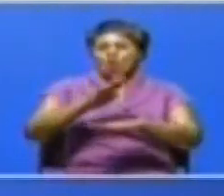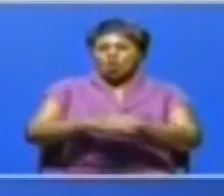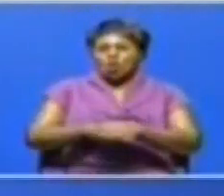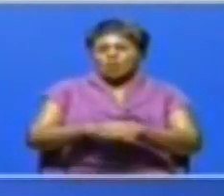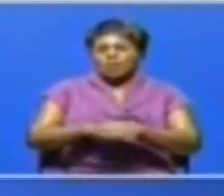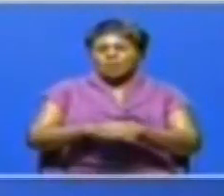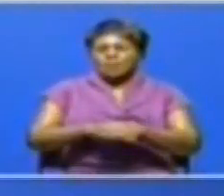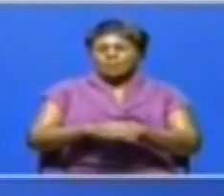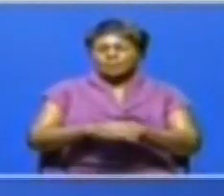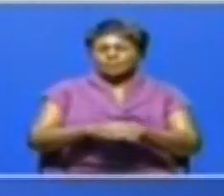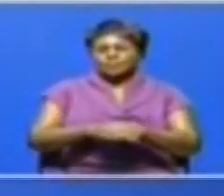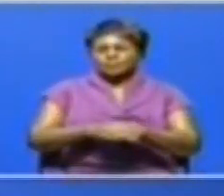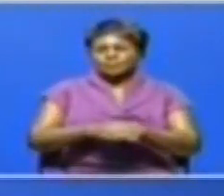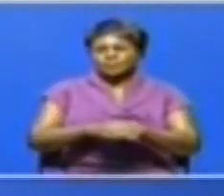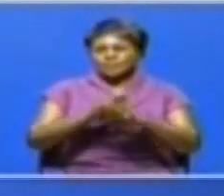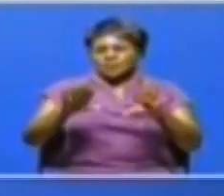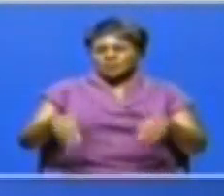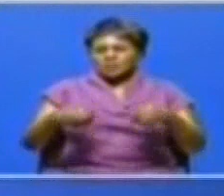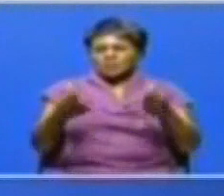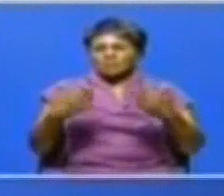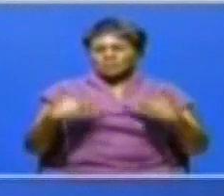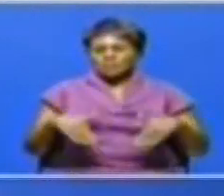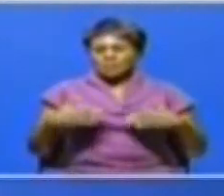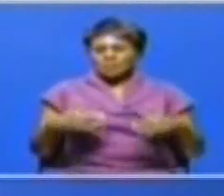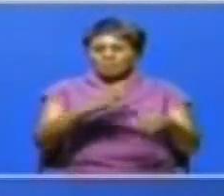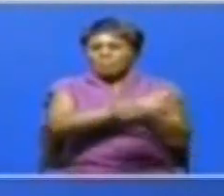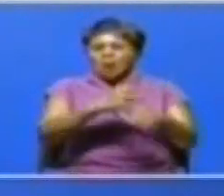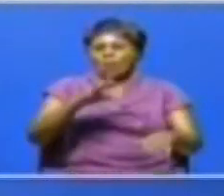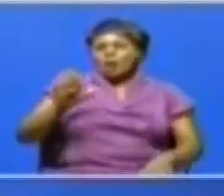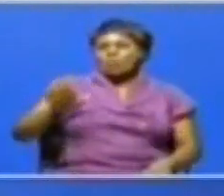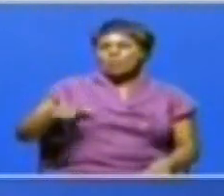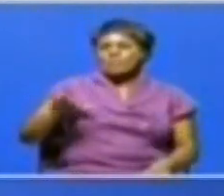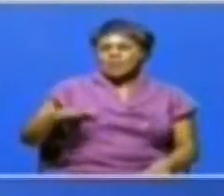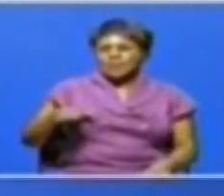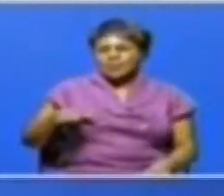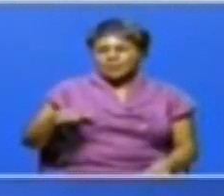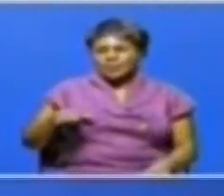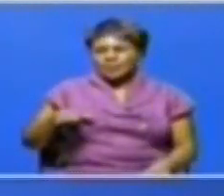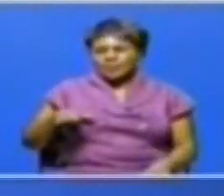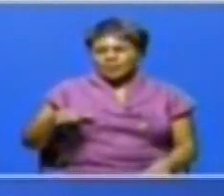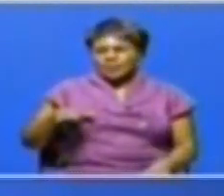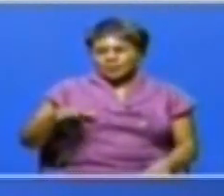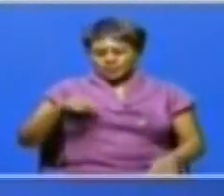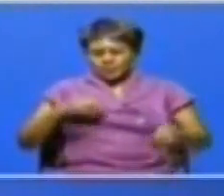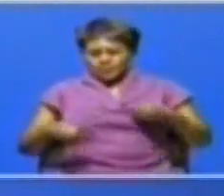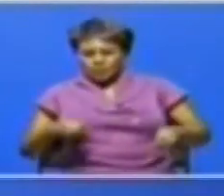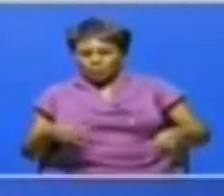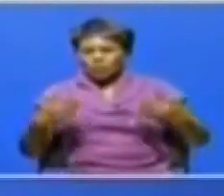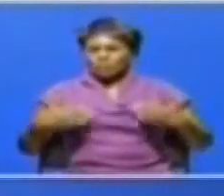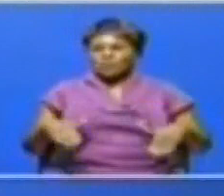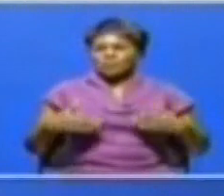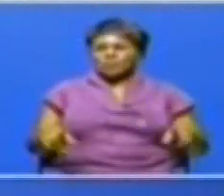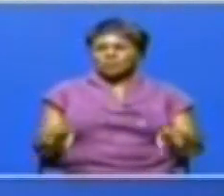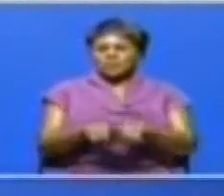kuwapatia nguvu akina mama, watu wenye ulemavu